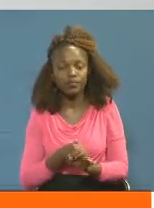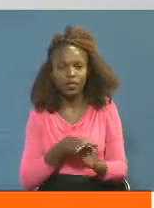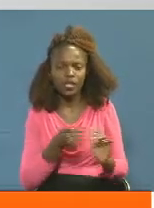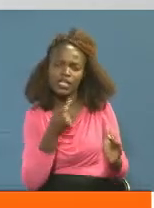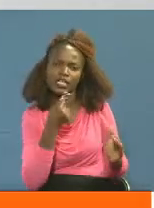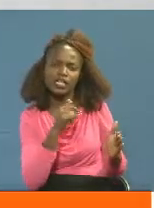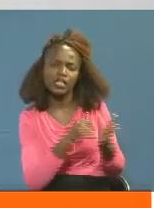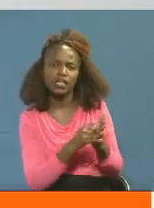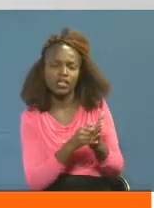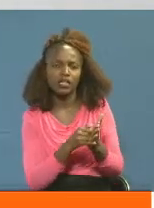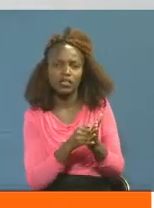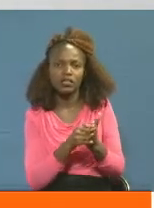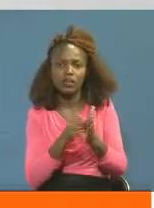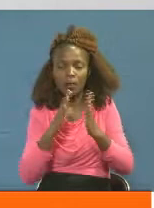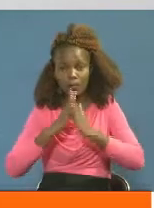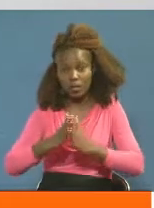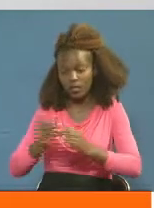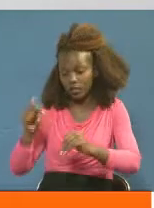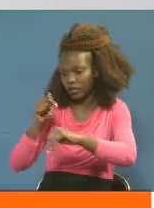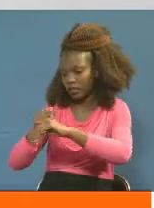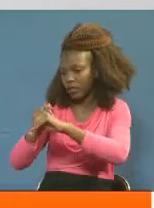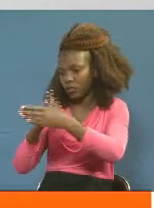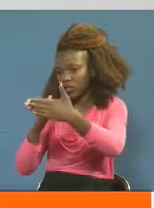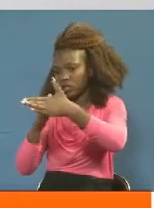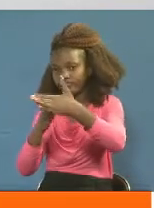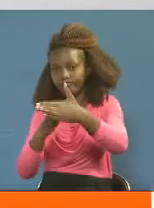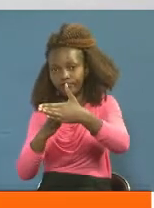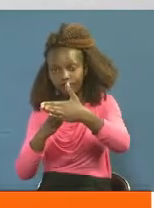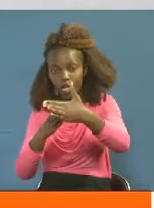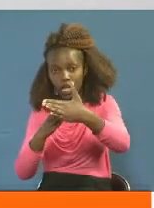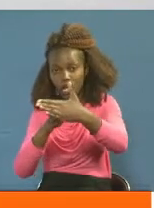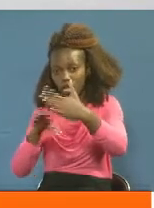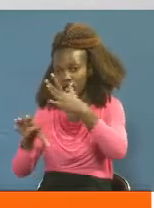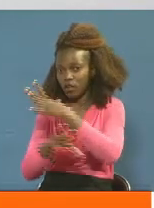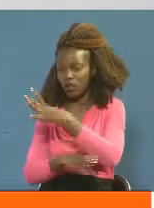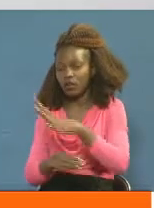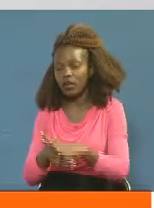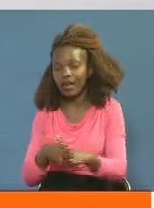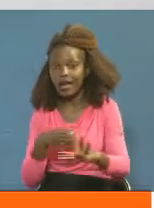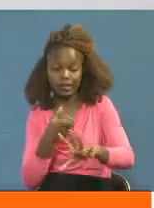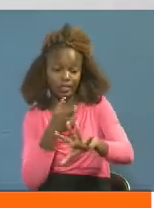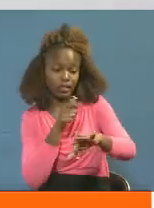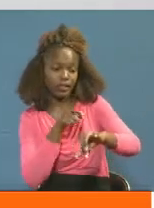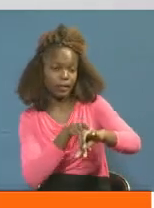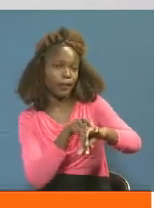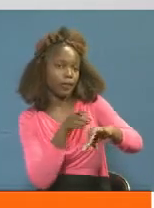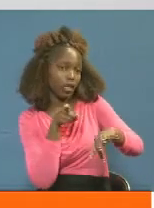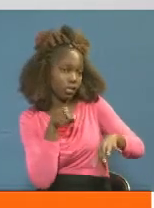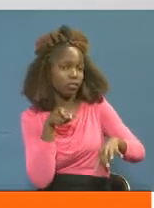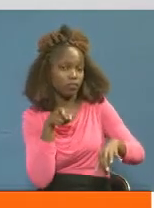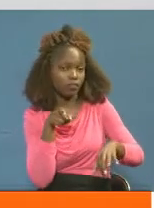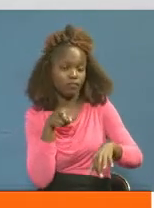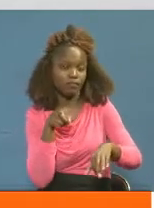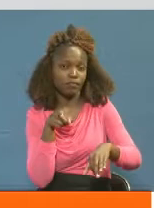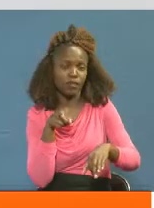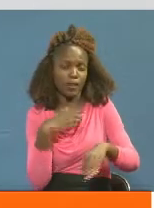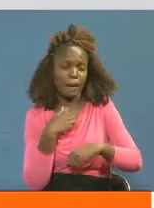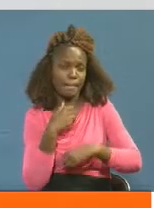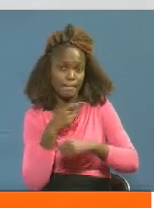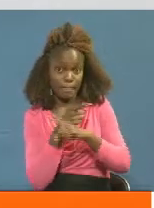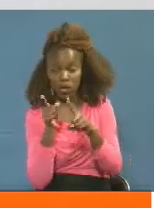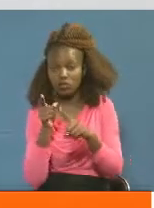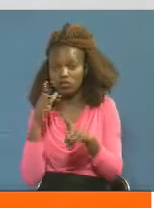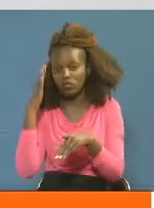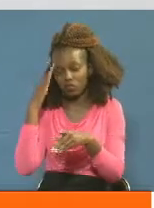Mwambie tunamwombea wakati anaongoza nchi kwa muda mgumu kama huu, lakini ajue